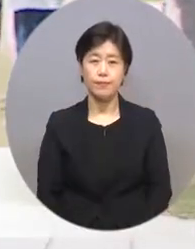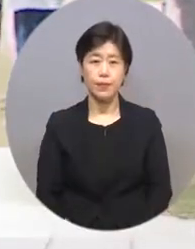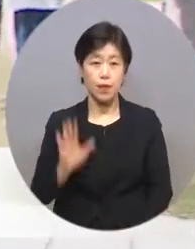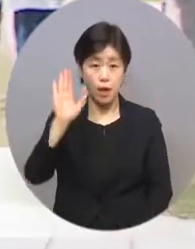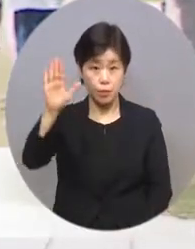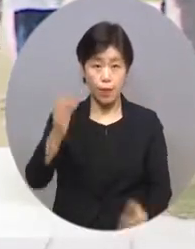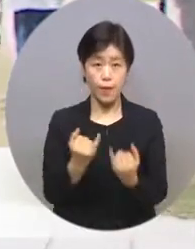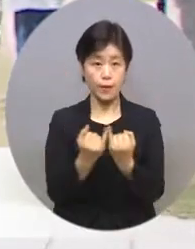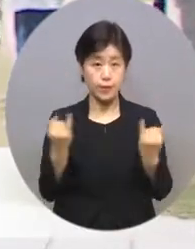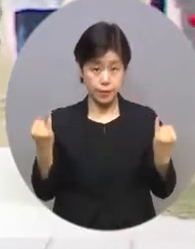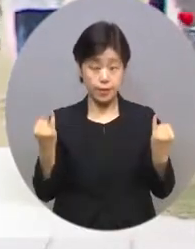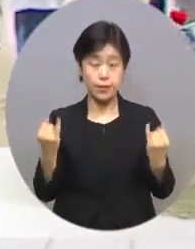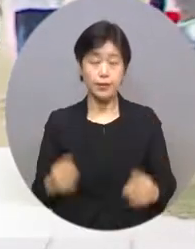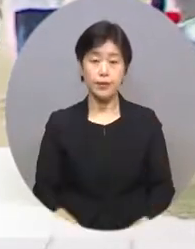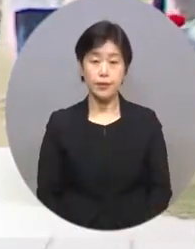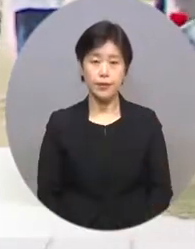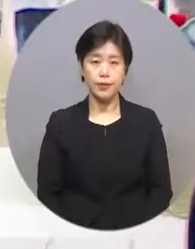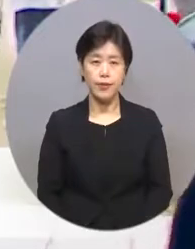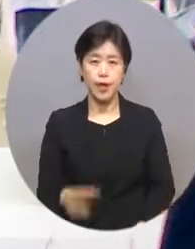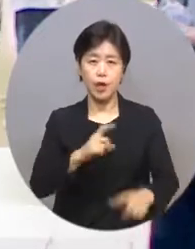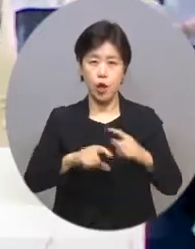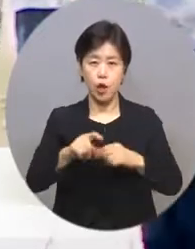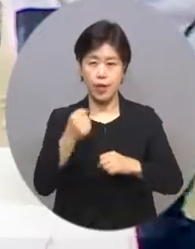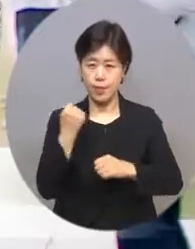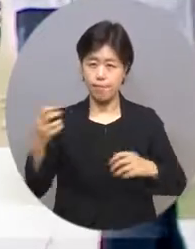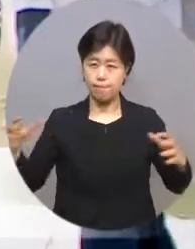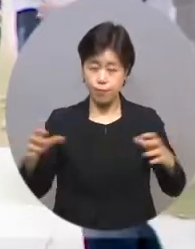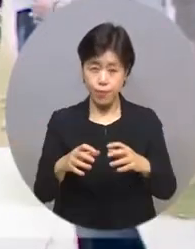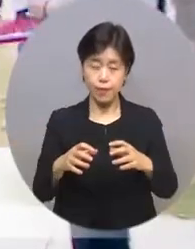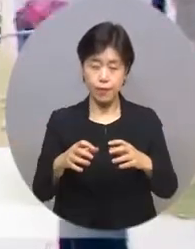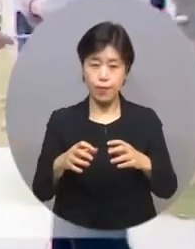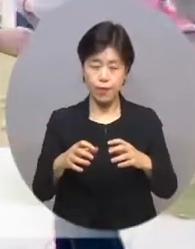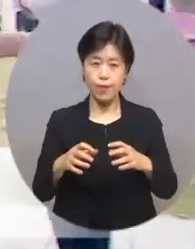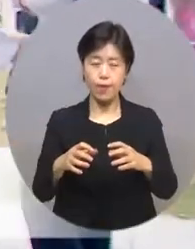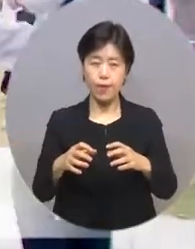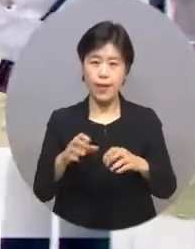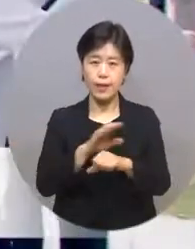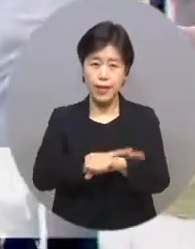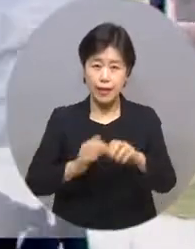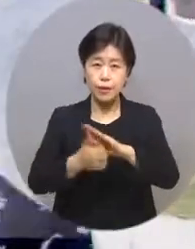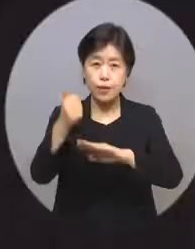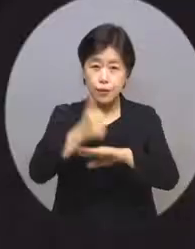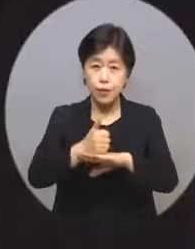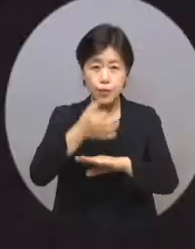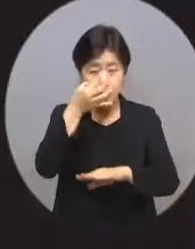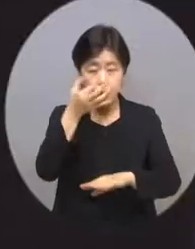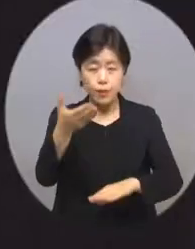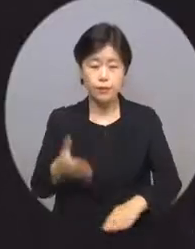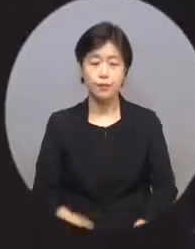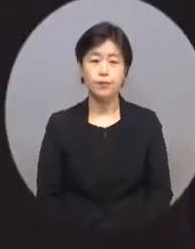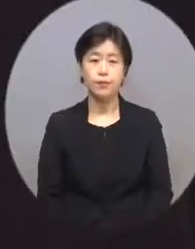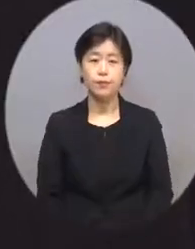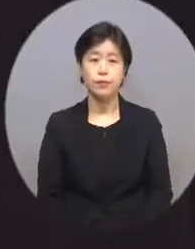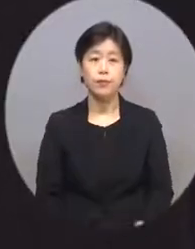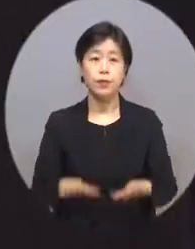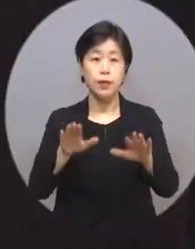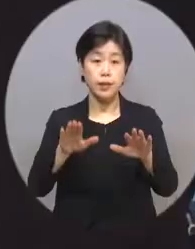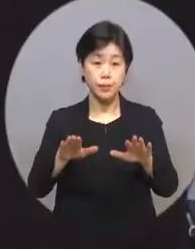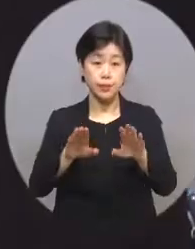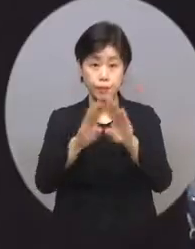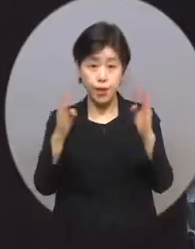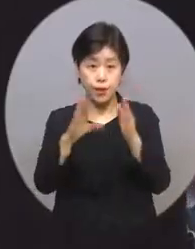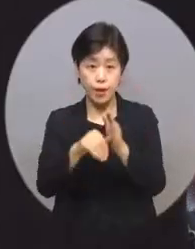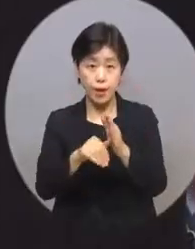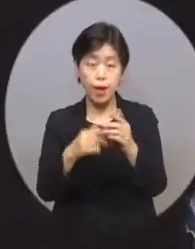우리 여성들이 나서서 여성의 힘으로 뭔가 될 수 있다는 걸 한번 보여드리고자 합니다. 이날 출범식에서는 부산의